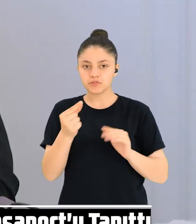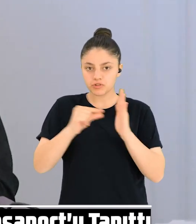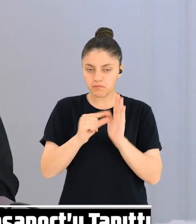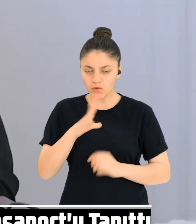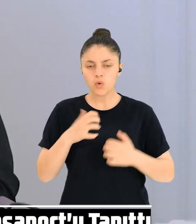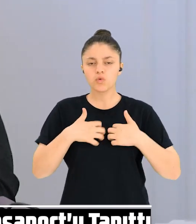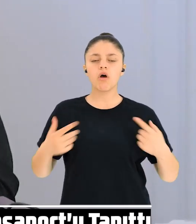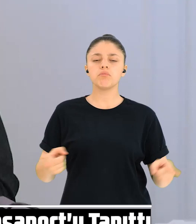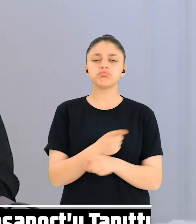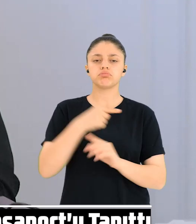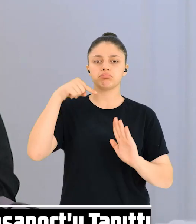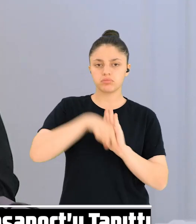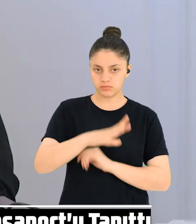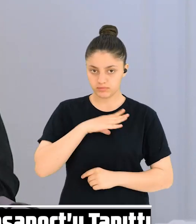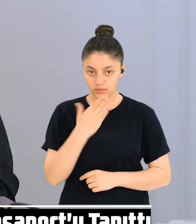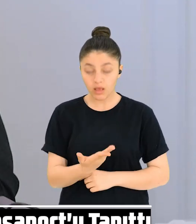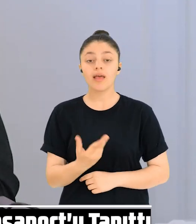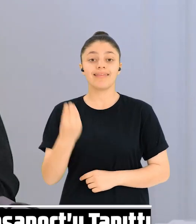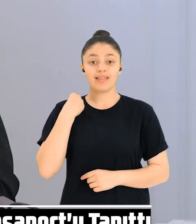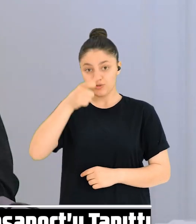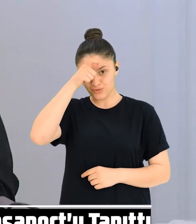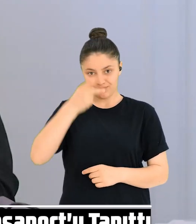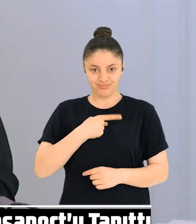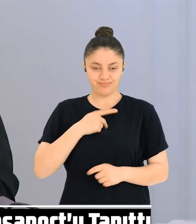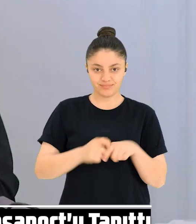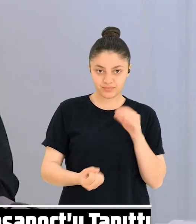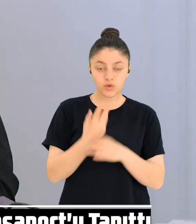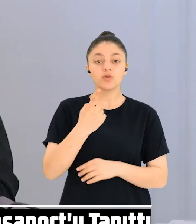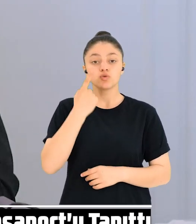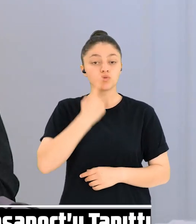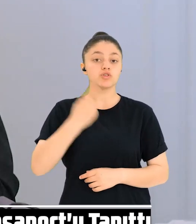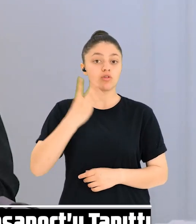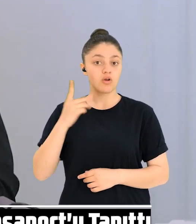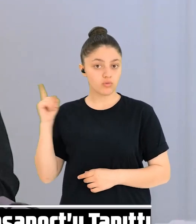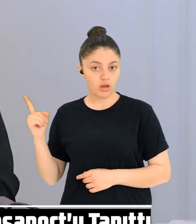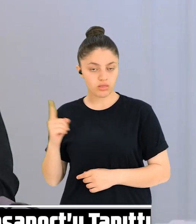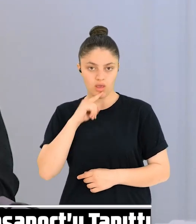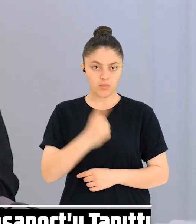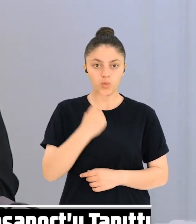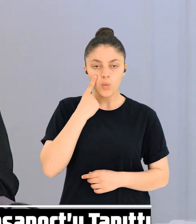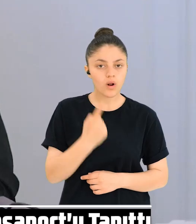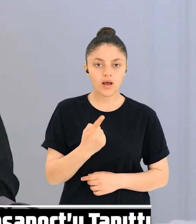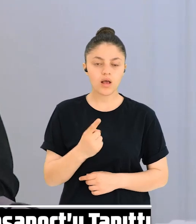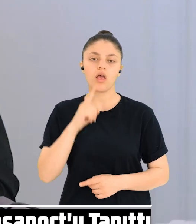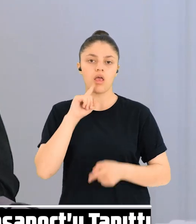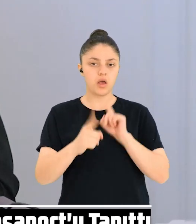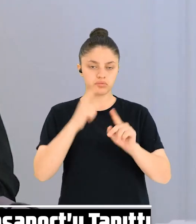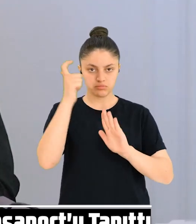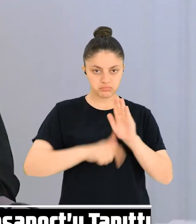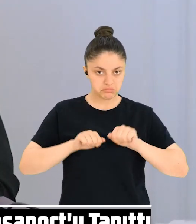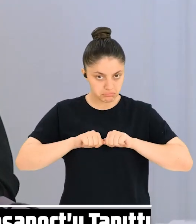sahiptir. Ve ayrıca yeni yerli pasaportta Sayın Cumhurbaşkanımızın talimatlarıyla biliyorsunuz bir